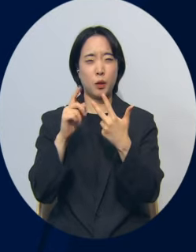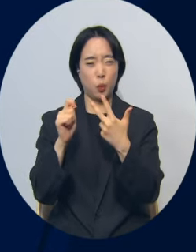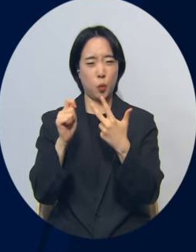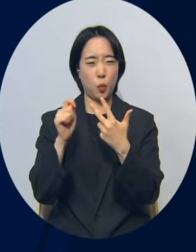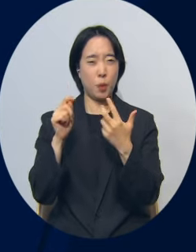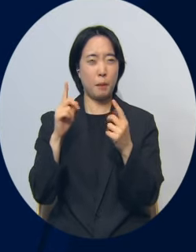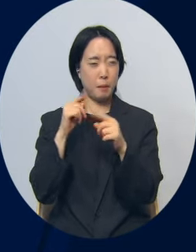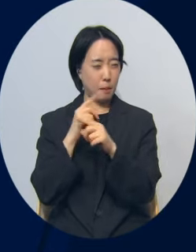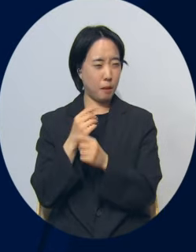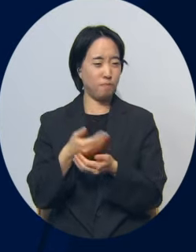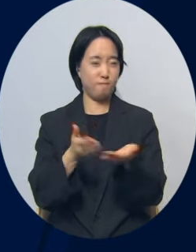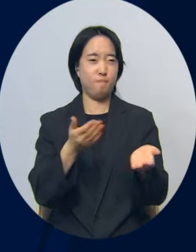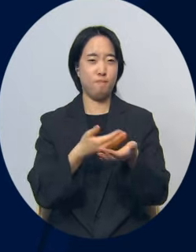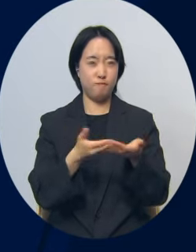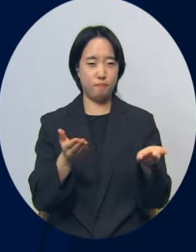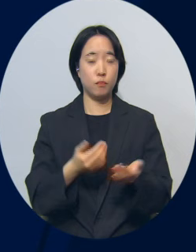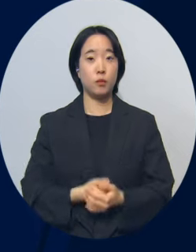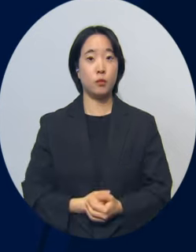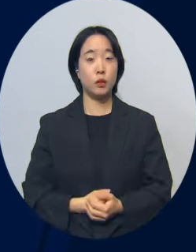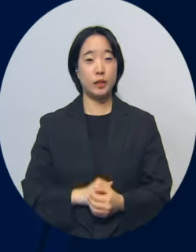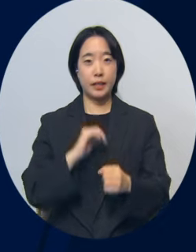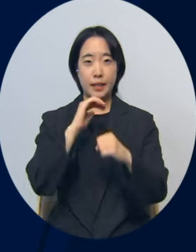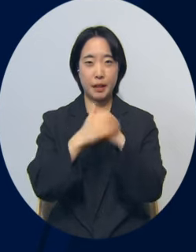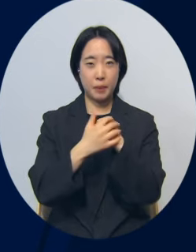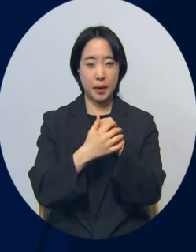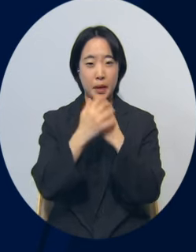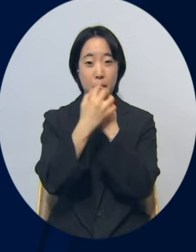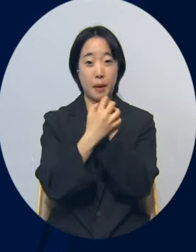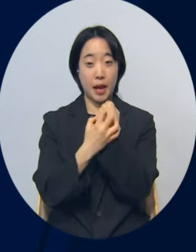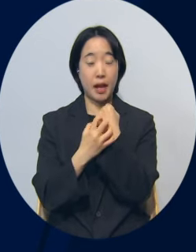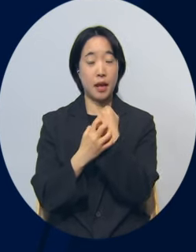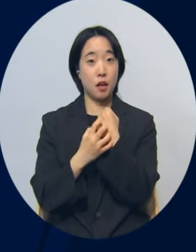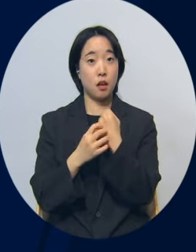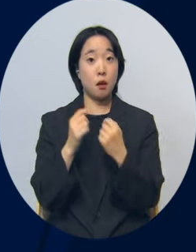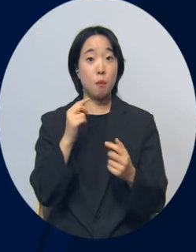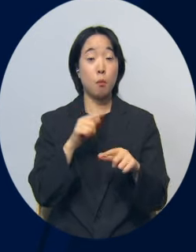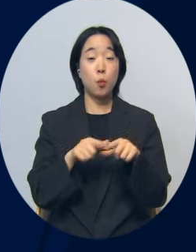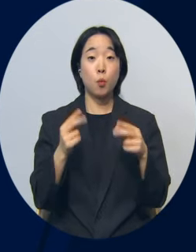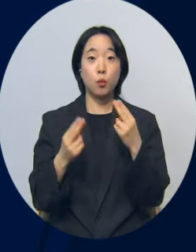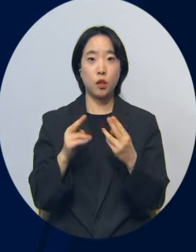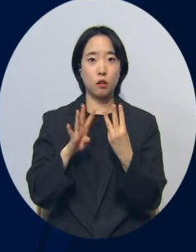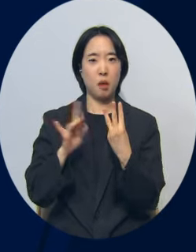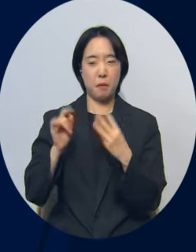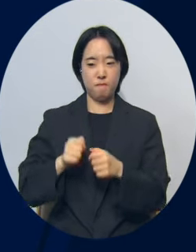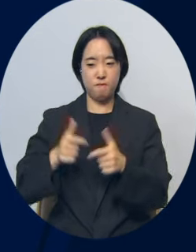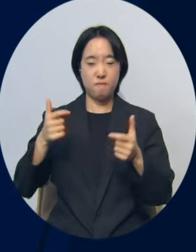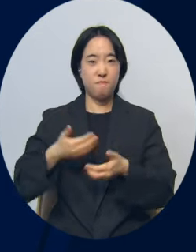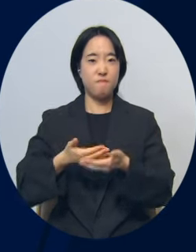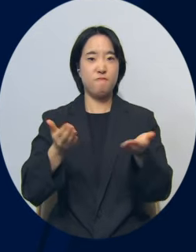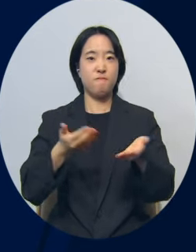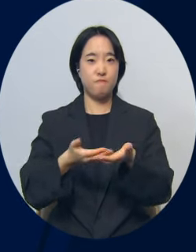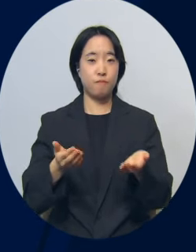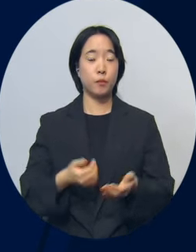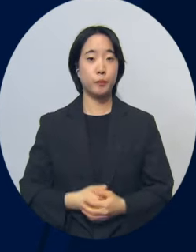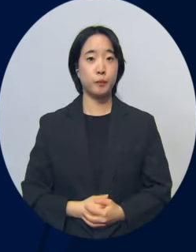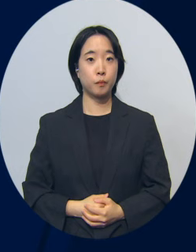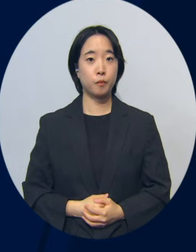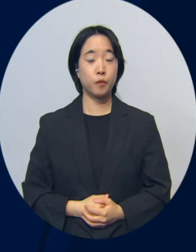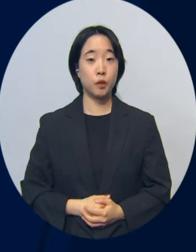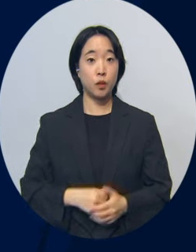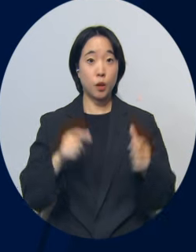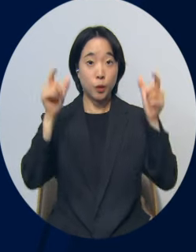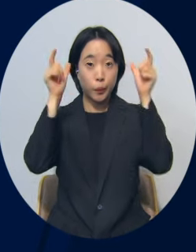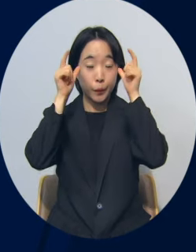공급하고 사과와 배, 농협 계약 출하 물량을 평소보다 3배 늘리기로 했습니다. 소와